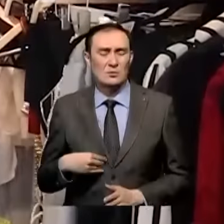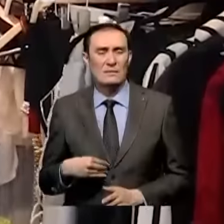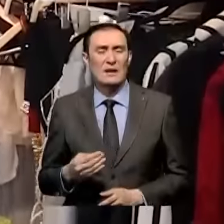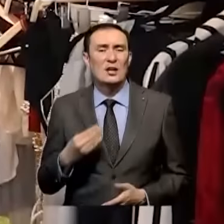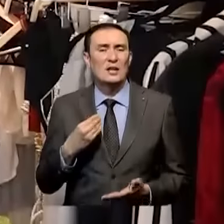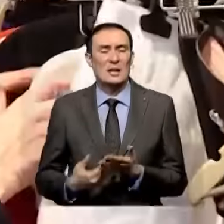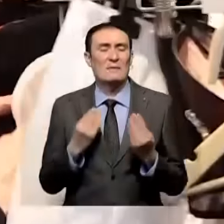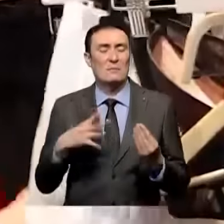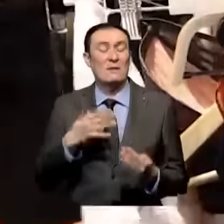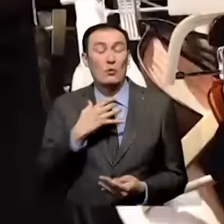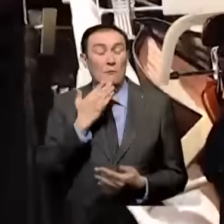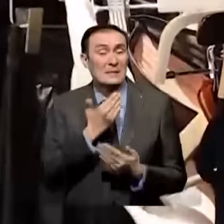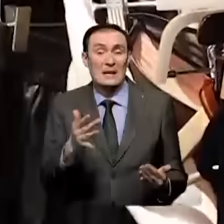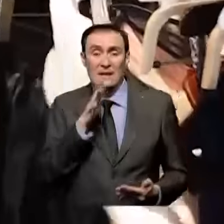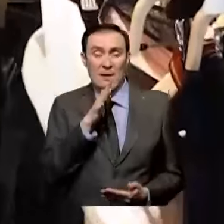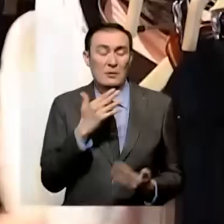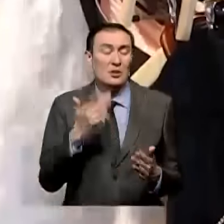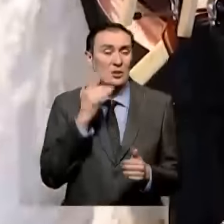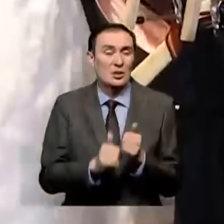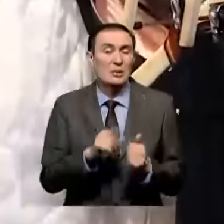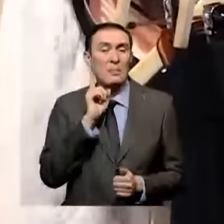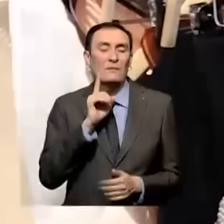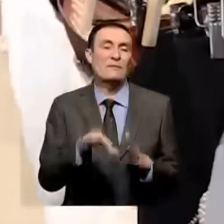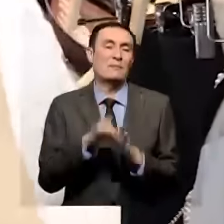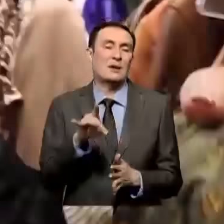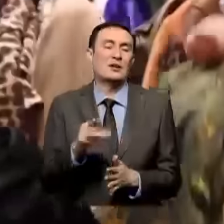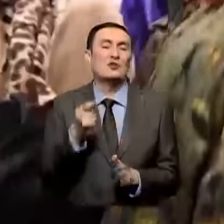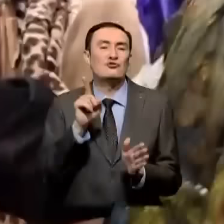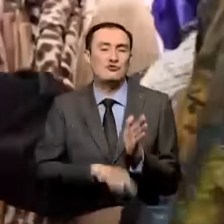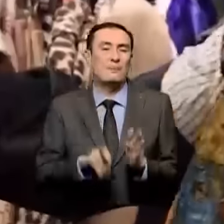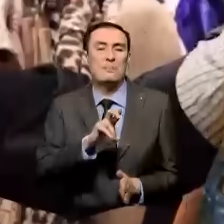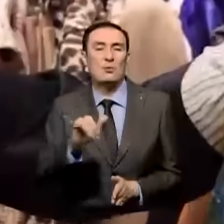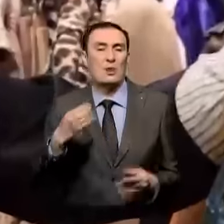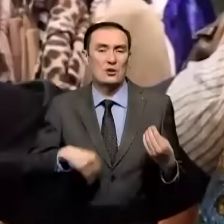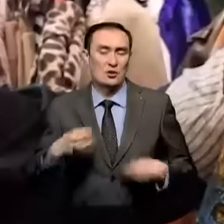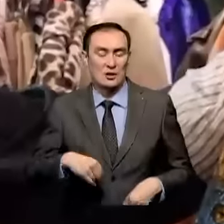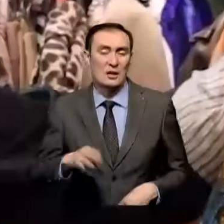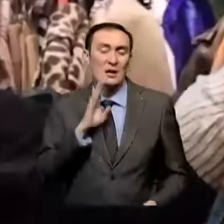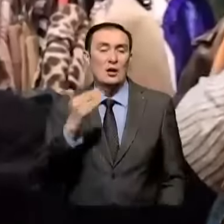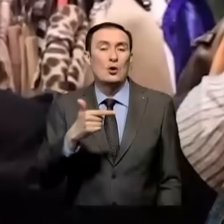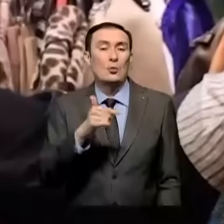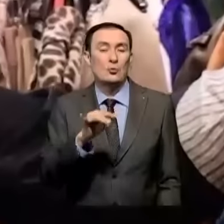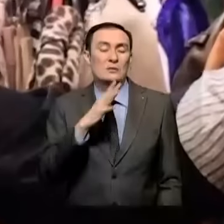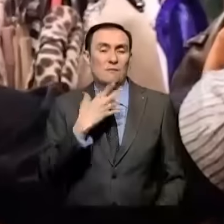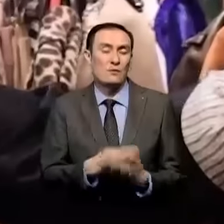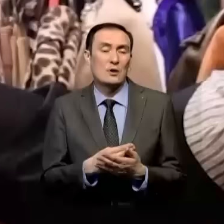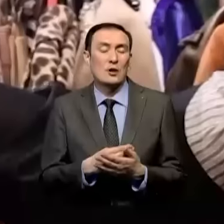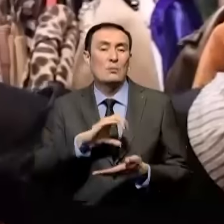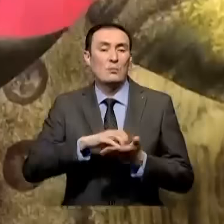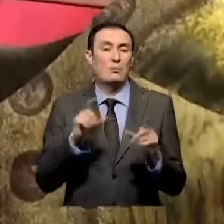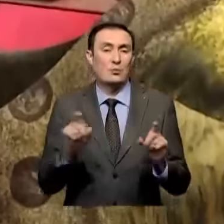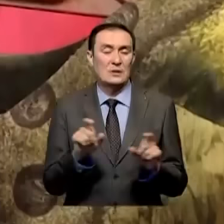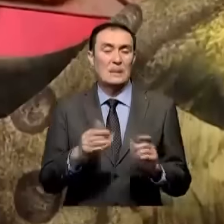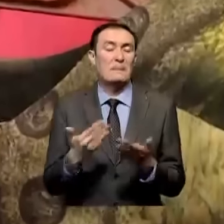всегда были актуальны, но в последнее время все чаще молодежь выбирает секонд-хенд. Дизайнер Гульнур Мамижанова свой парижский бутик